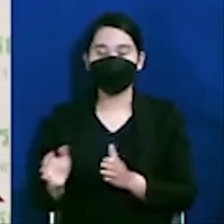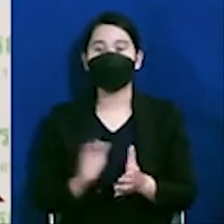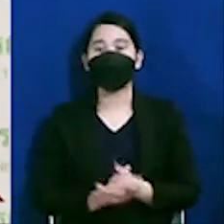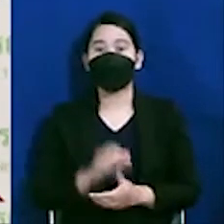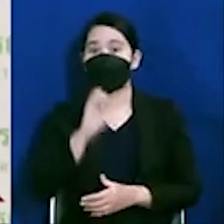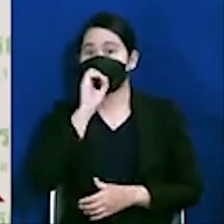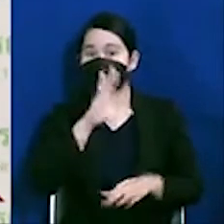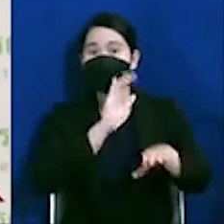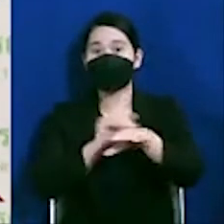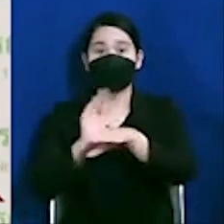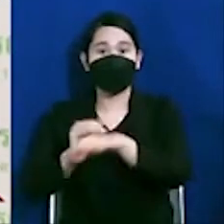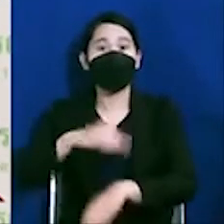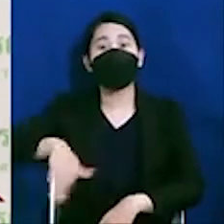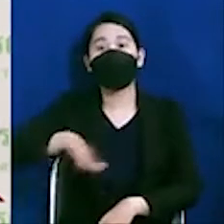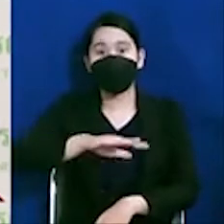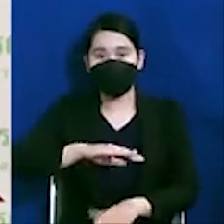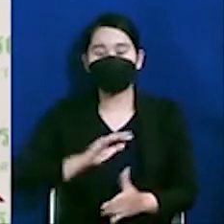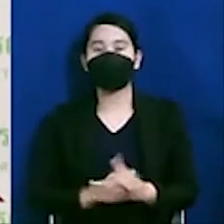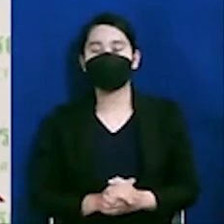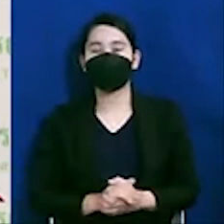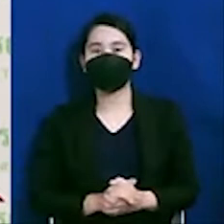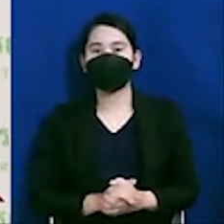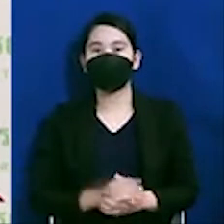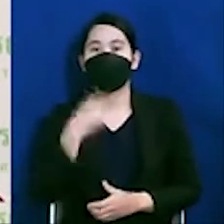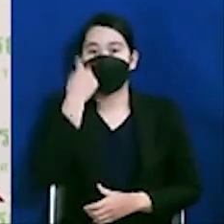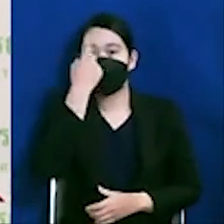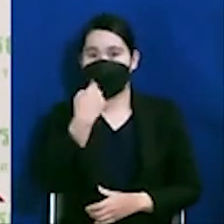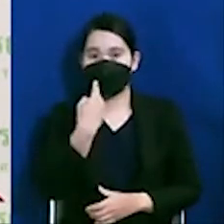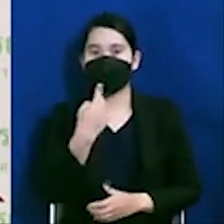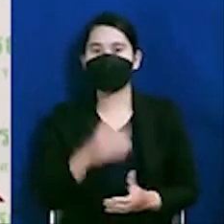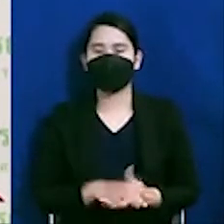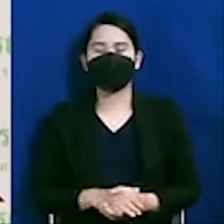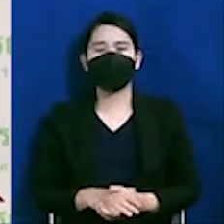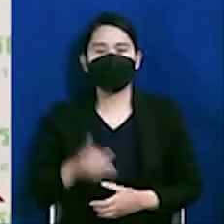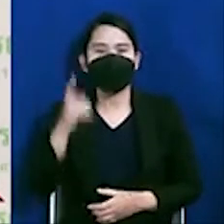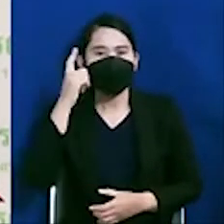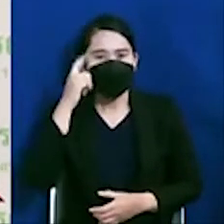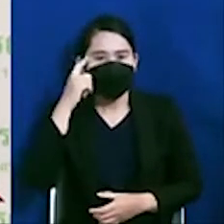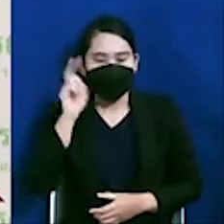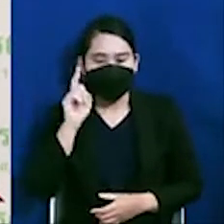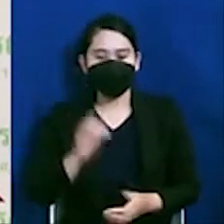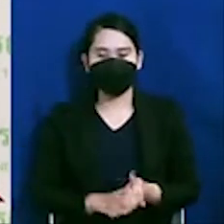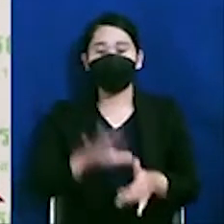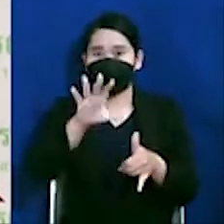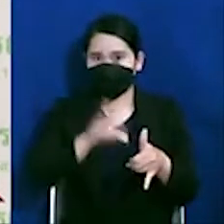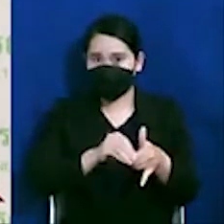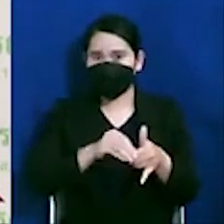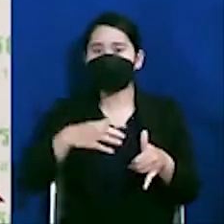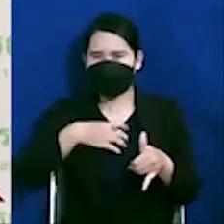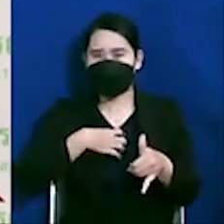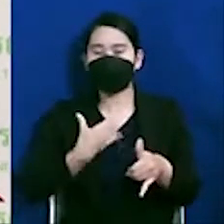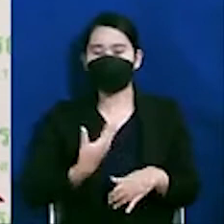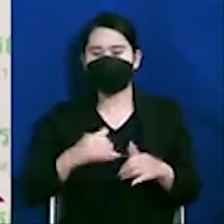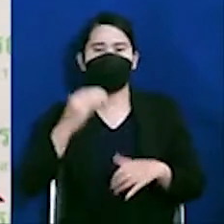ขอย้ำอีกครั้งหนึ่งนะครับว่าสำหรับผู้ที่ประสงค์นะครับมีความสมัครใจนะครับที่ติดเชื้อแล้วจะแยกกับตัว